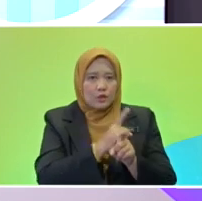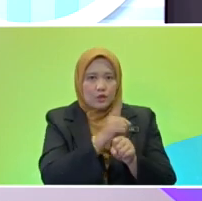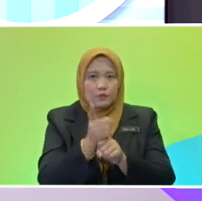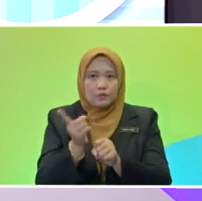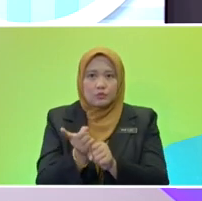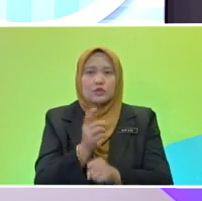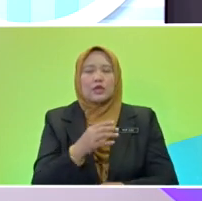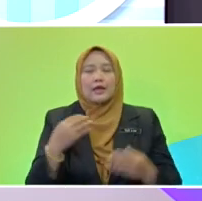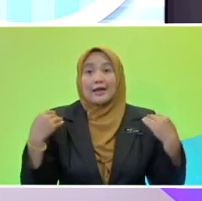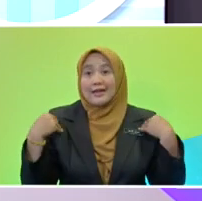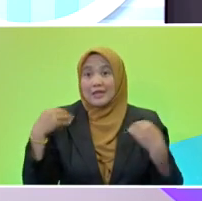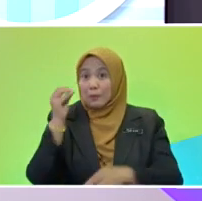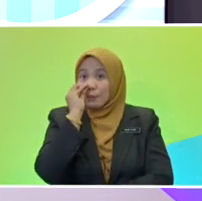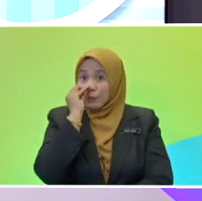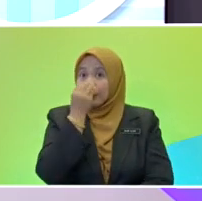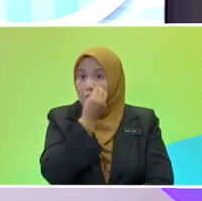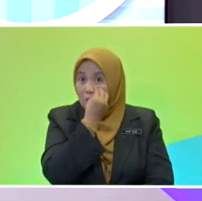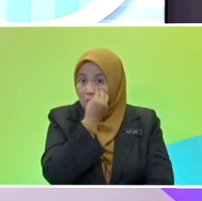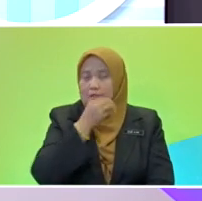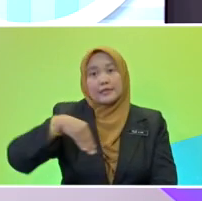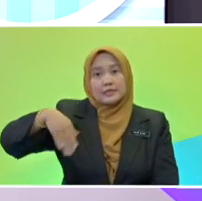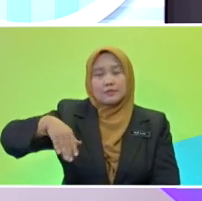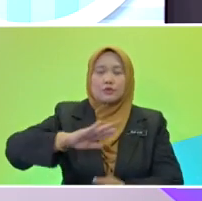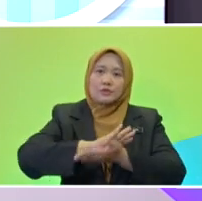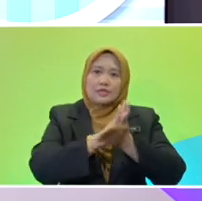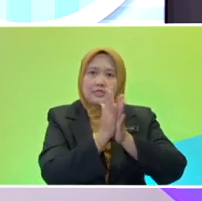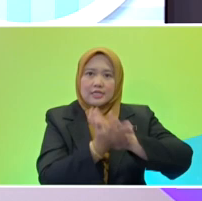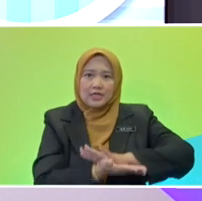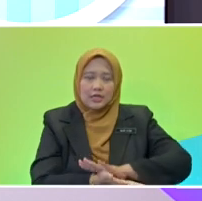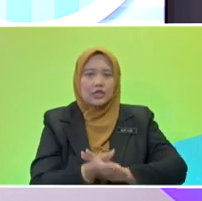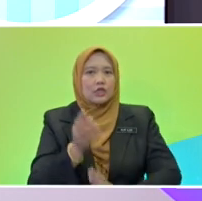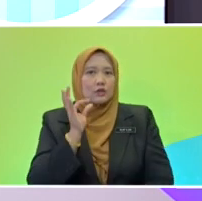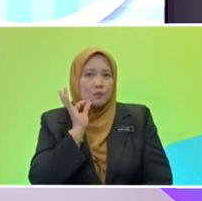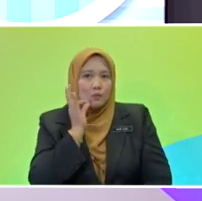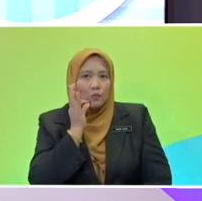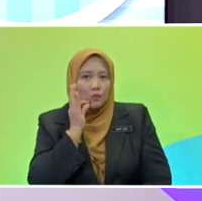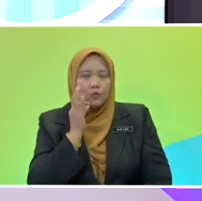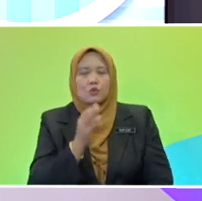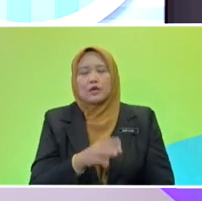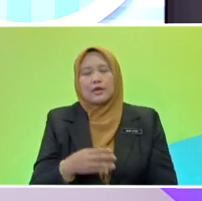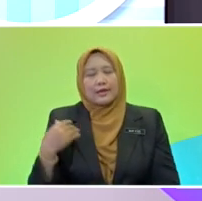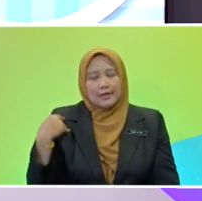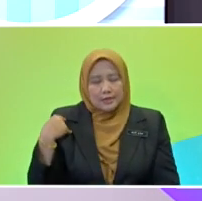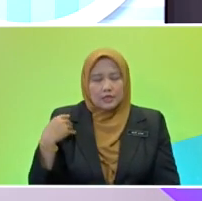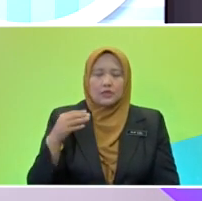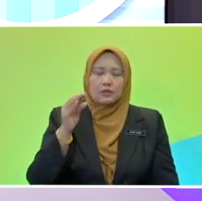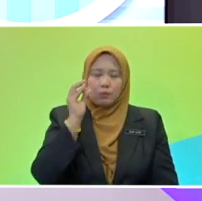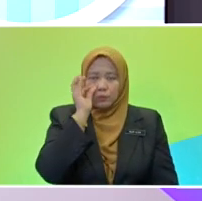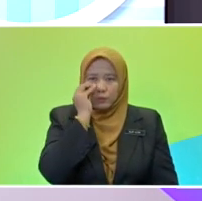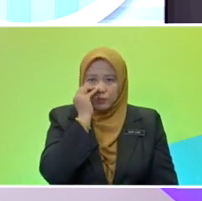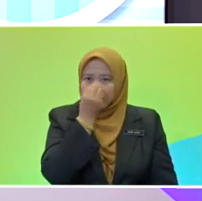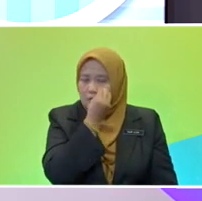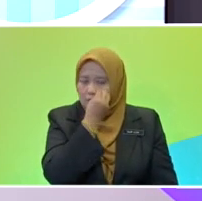ada bunga jadi Sebelum menjadi buah dan biji benih dia akan ada bunga yang kita